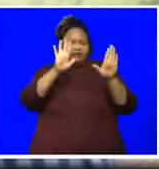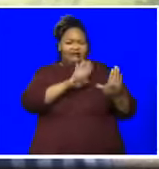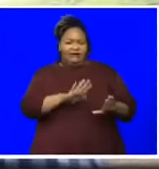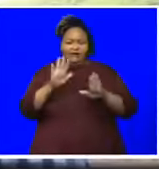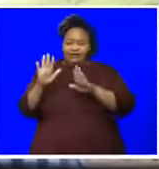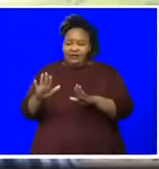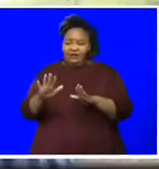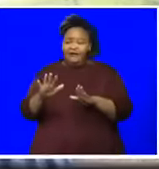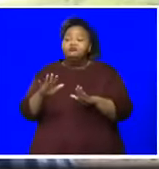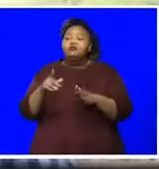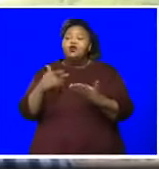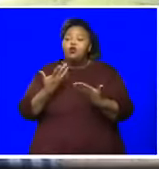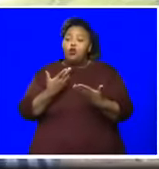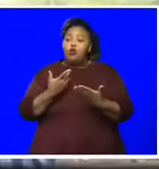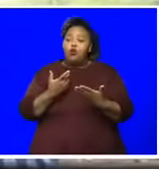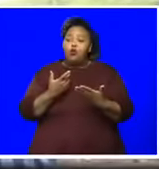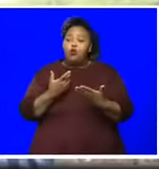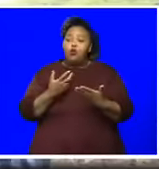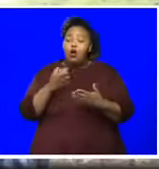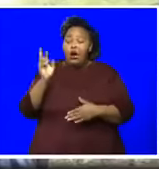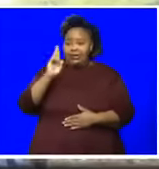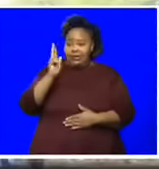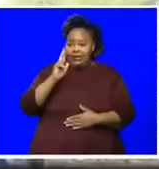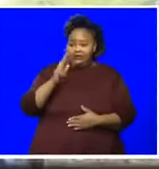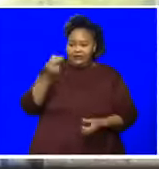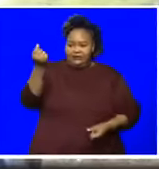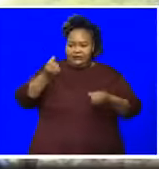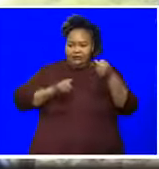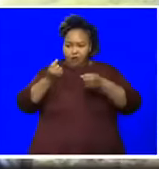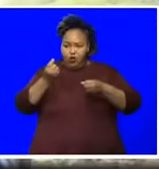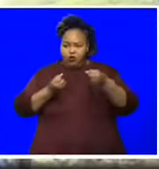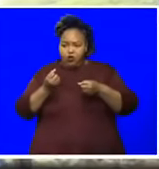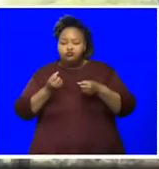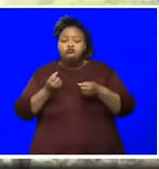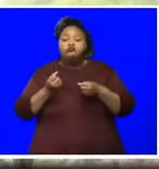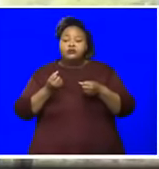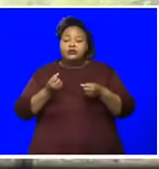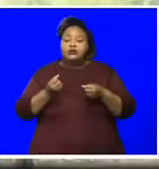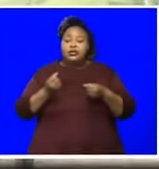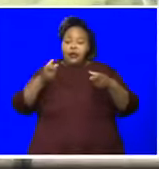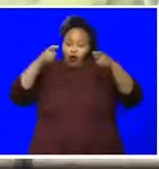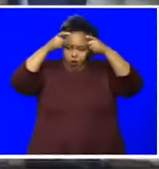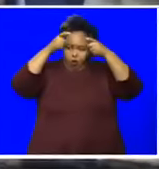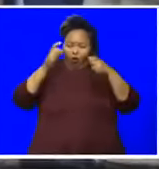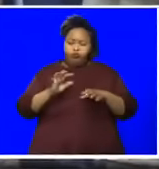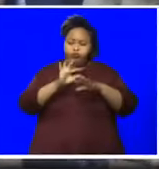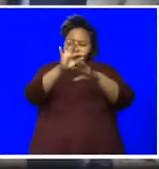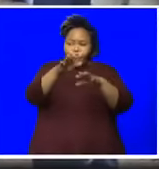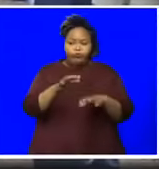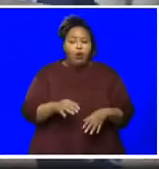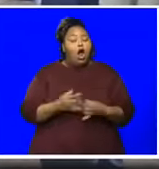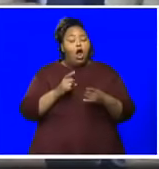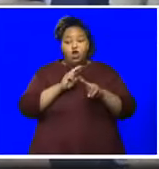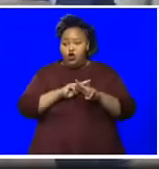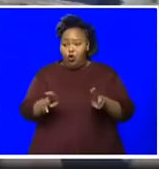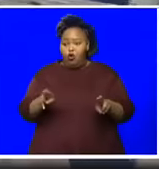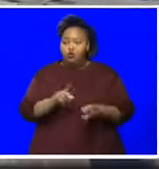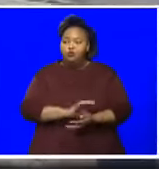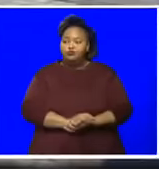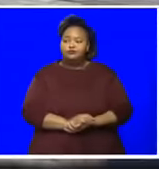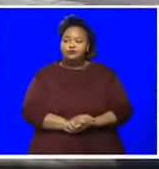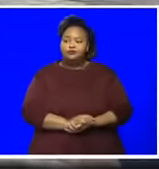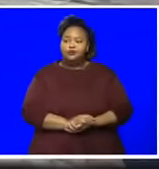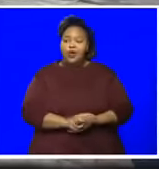ku travela tibuyise tingomo la tivele tingene nje elo kanjaneni auction. Litiko lithi balimi